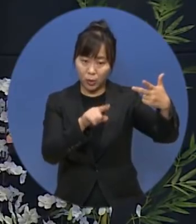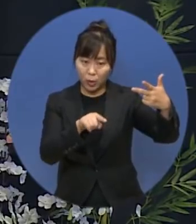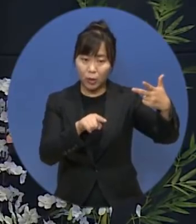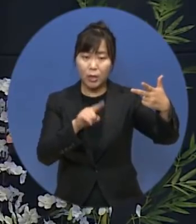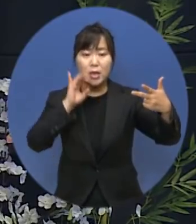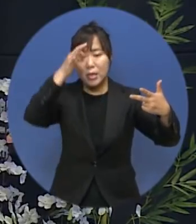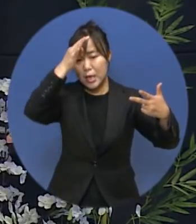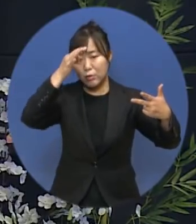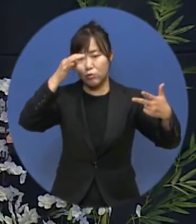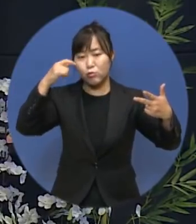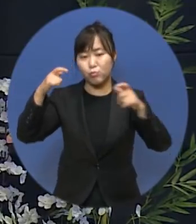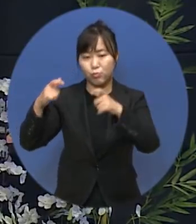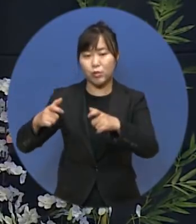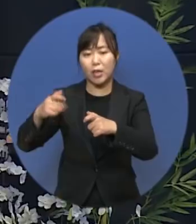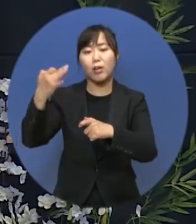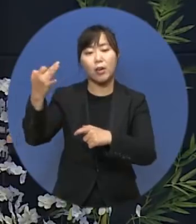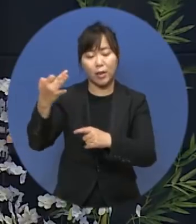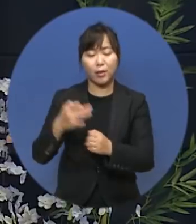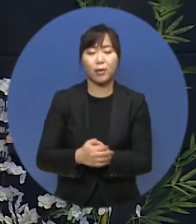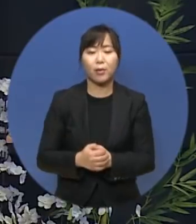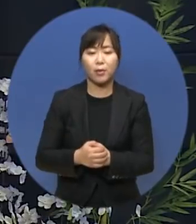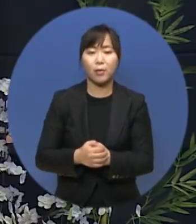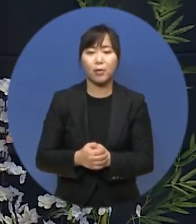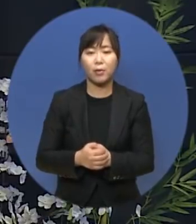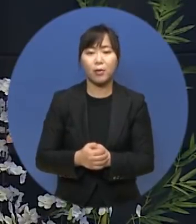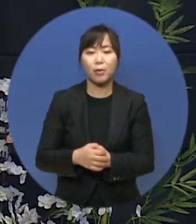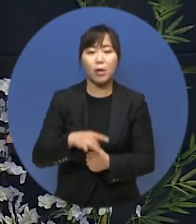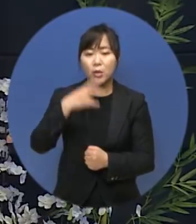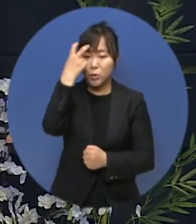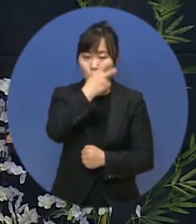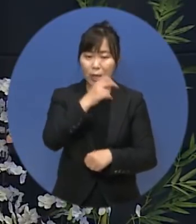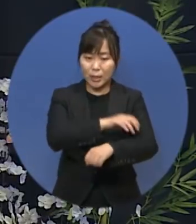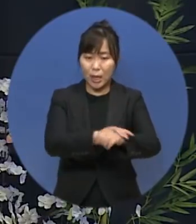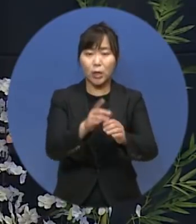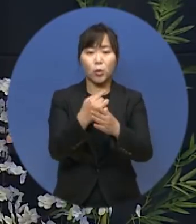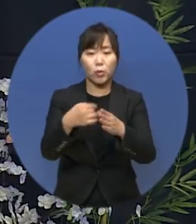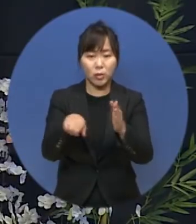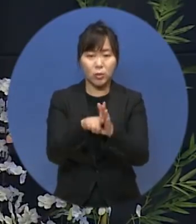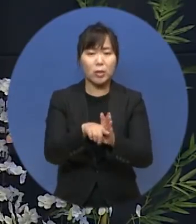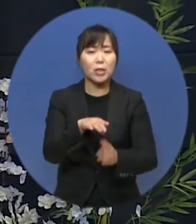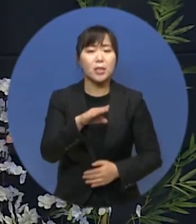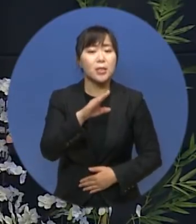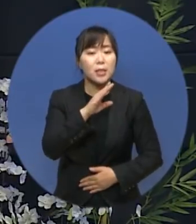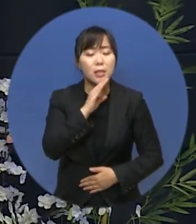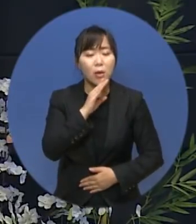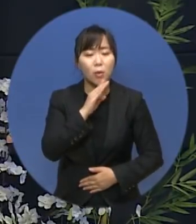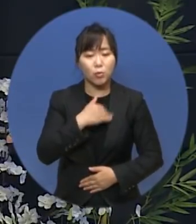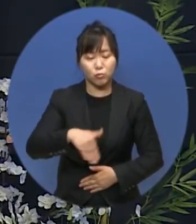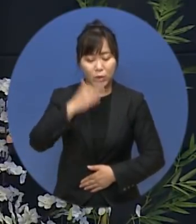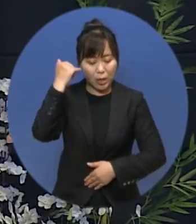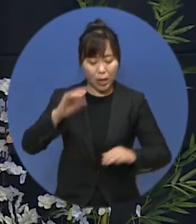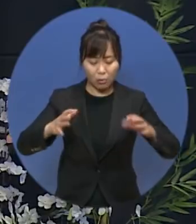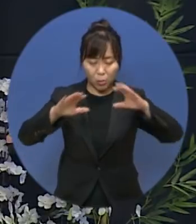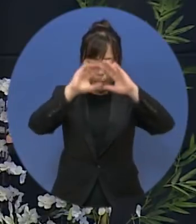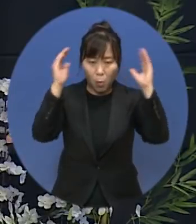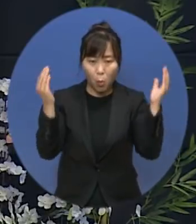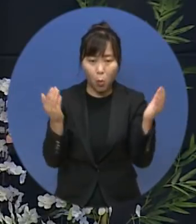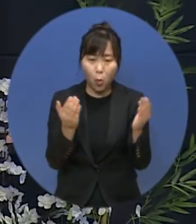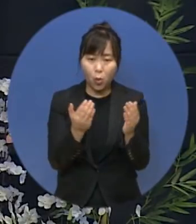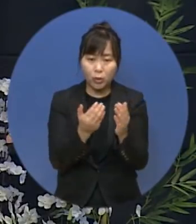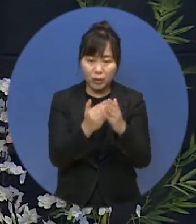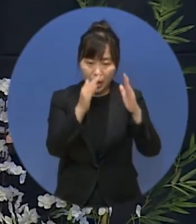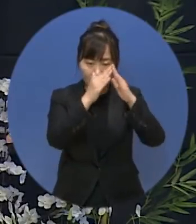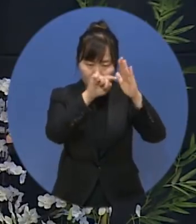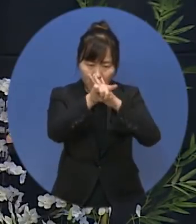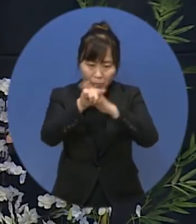분야 14개 분야로 되어 있고요. 먼저 조사를 잘하기 위해서는 실제로 우리나라 전체의 모든 가구를